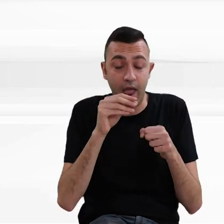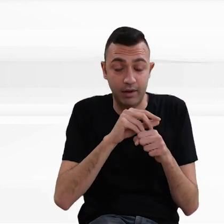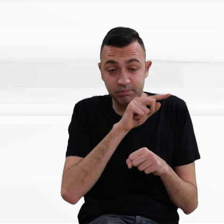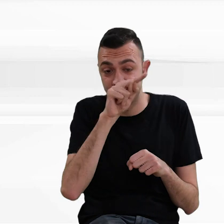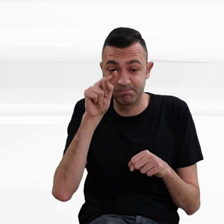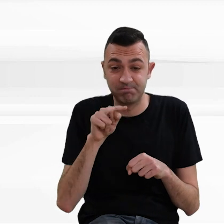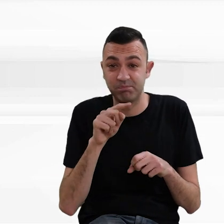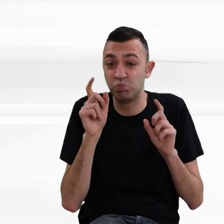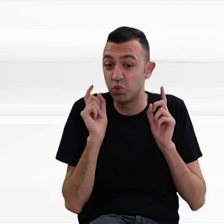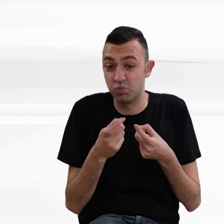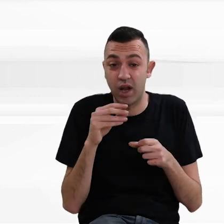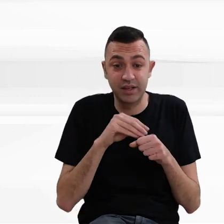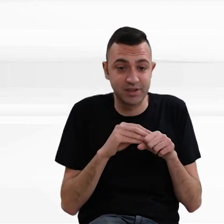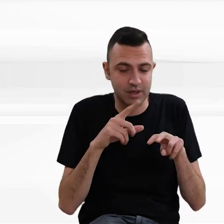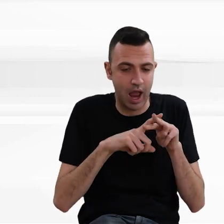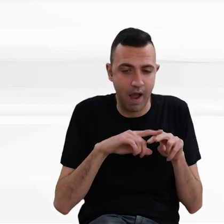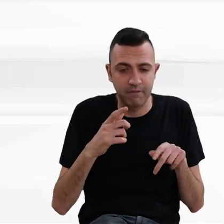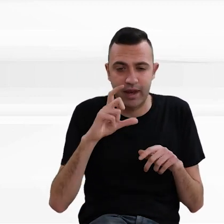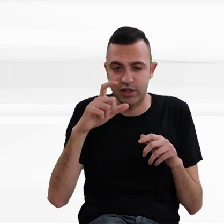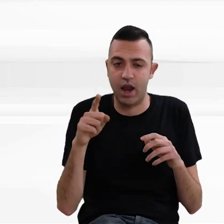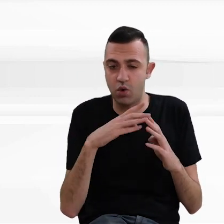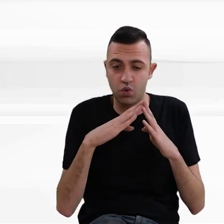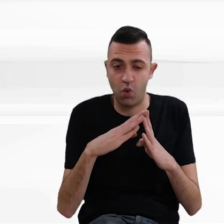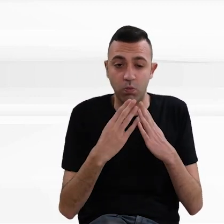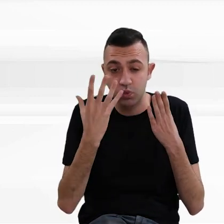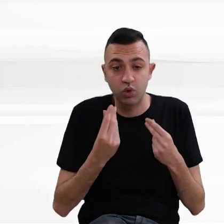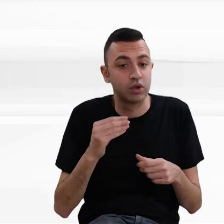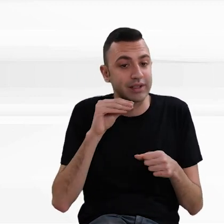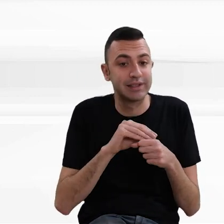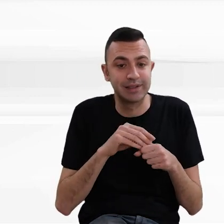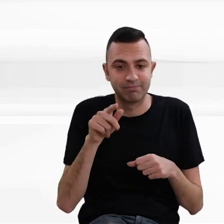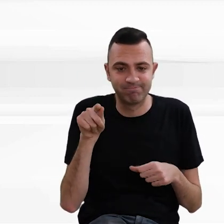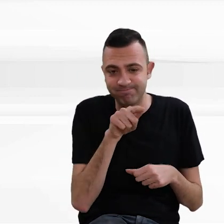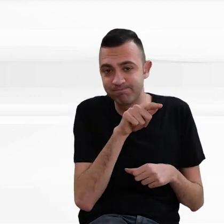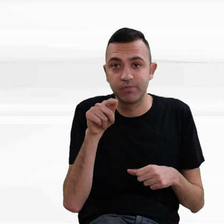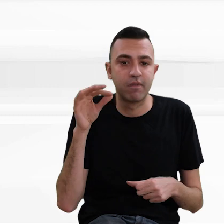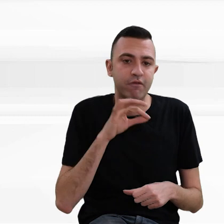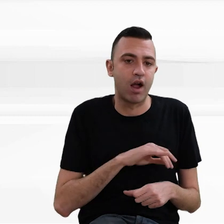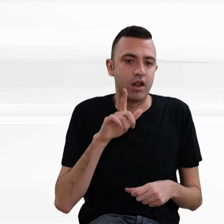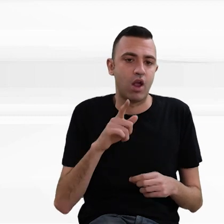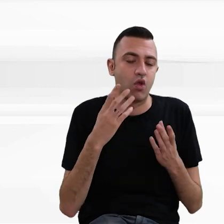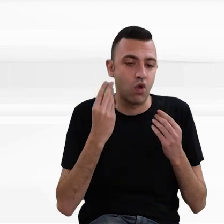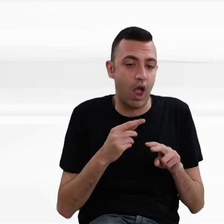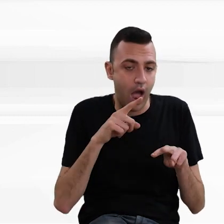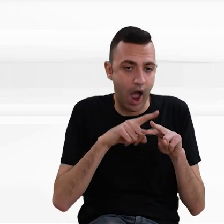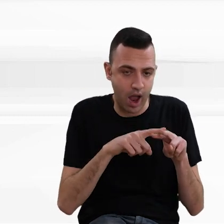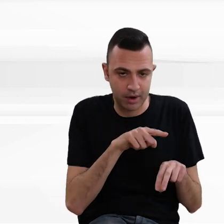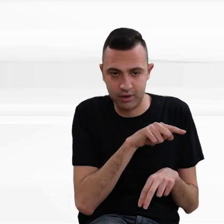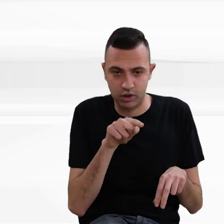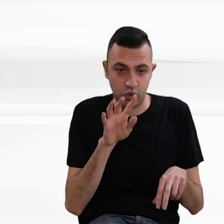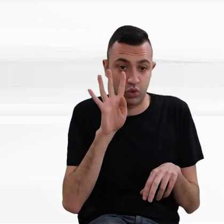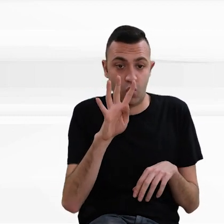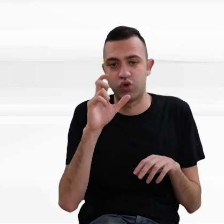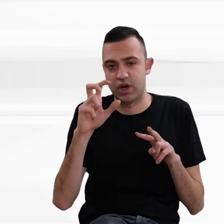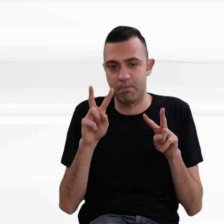bulmak için bakın burada ay vecei komşu olduğu için bu iki tane Bey karesi bunu kenarlarından yararlanırız ayağımızın kenarı dört